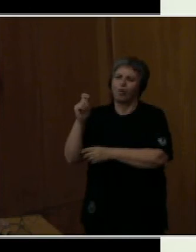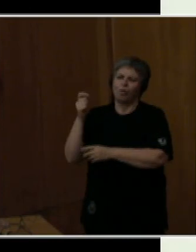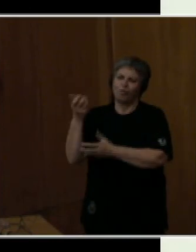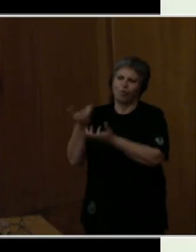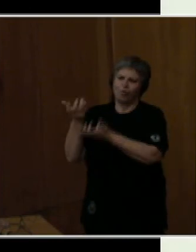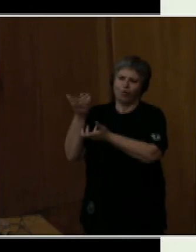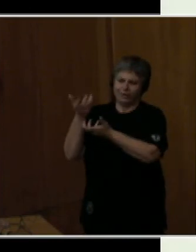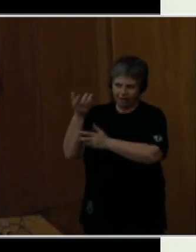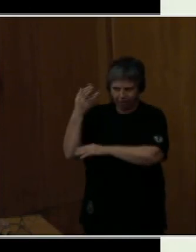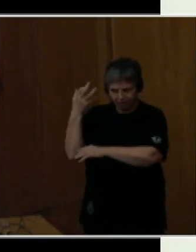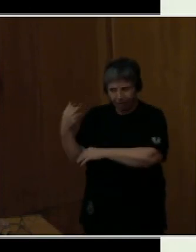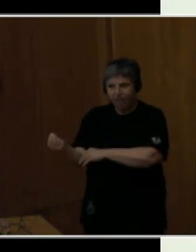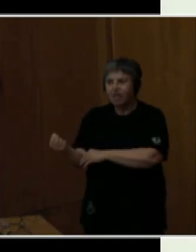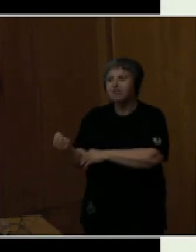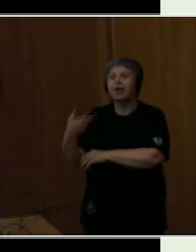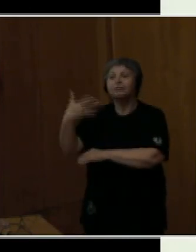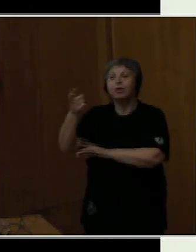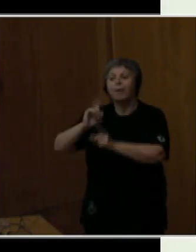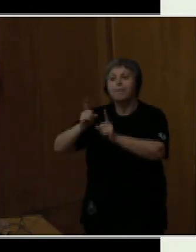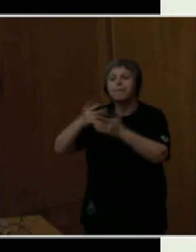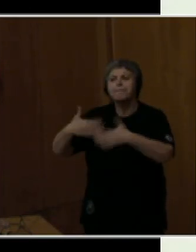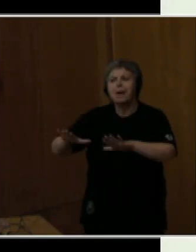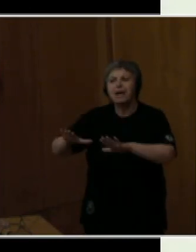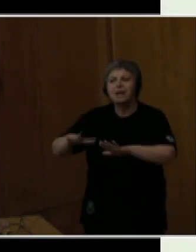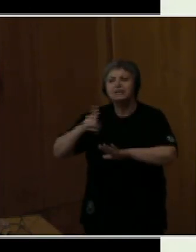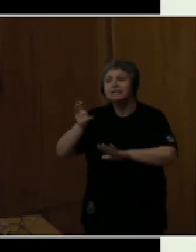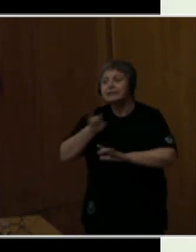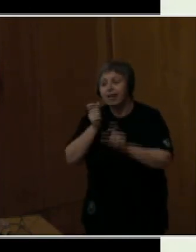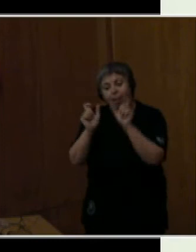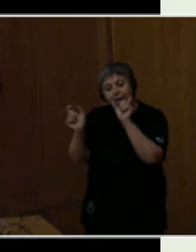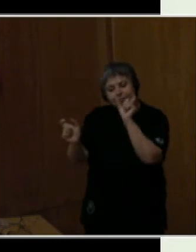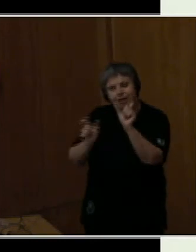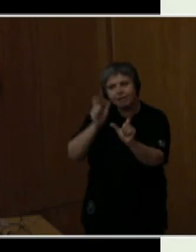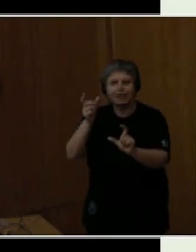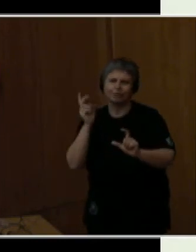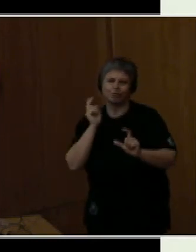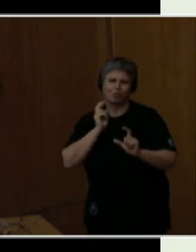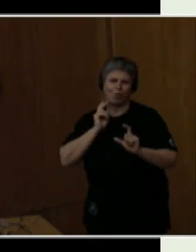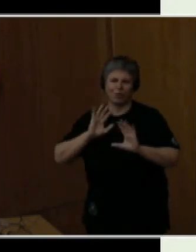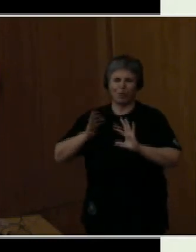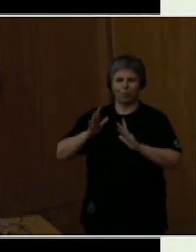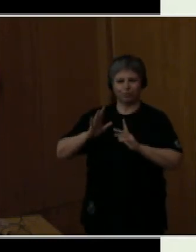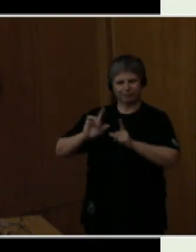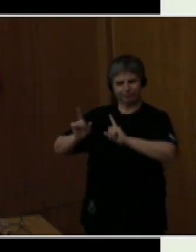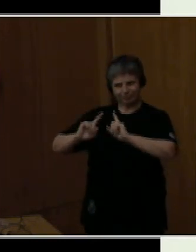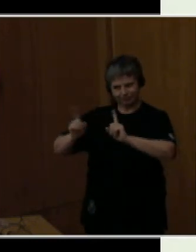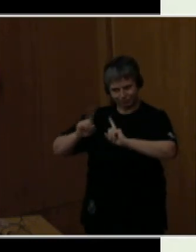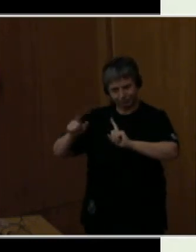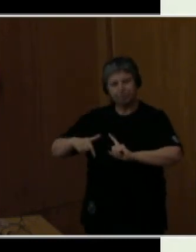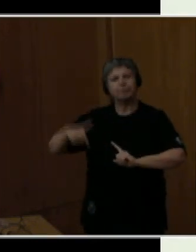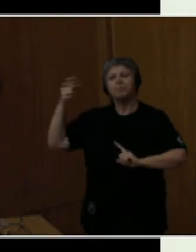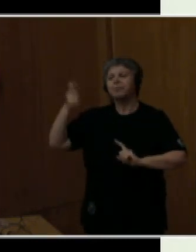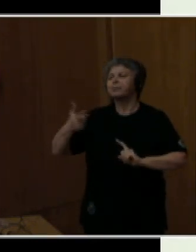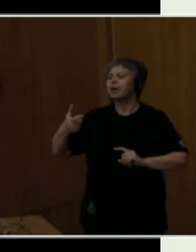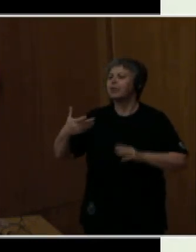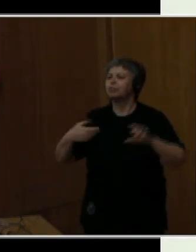Ήταν προσυμφωνημένο το μήνυμα που θα μεταδοθεί. Αυτή η πυρσή ήταν εγκατεστημένη σε προνομιακές θέσεις,